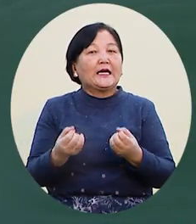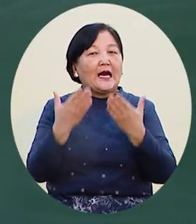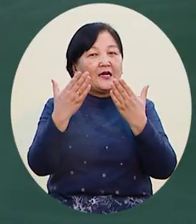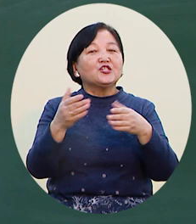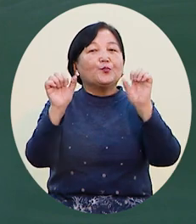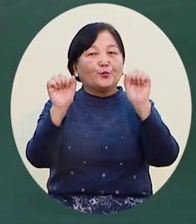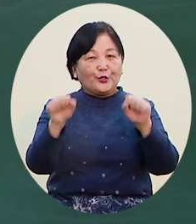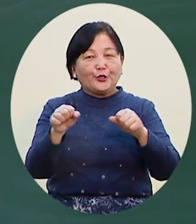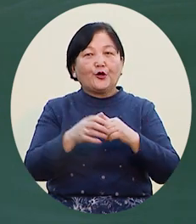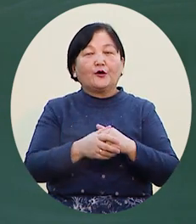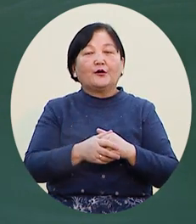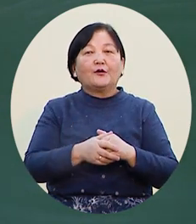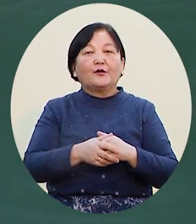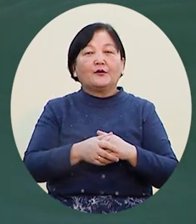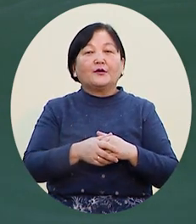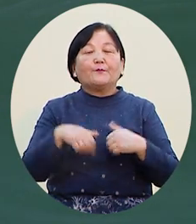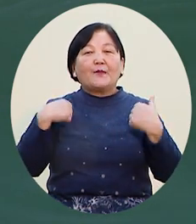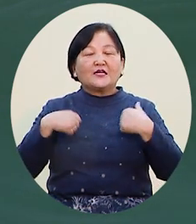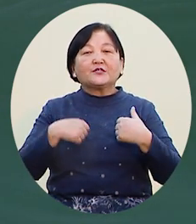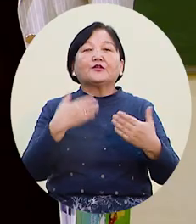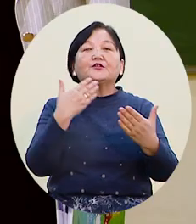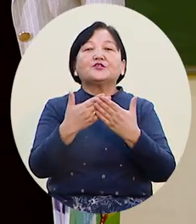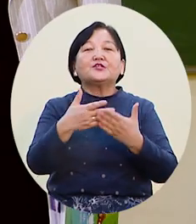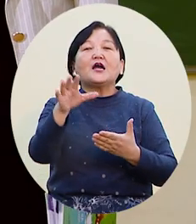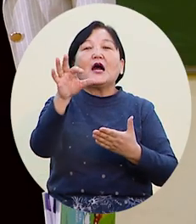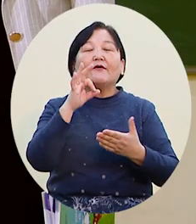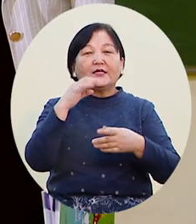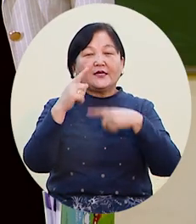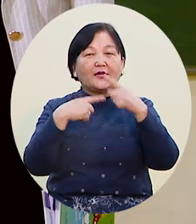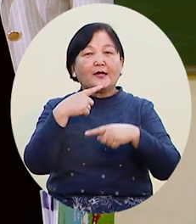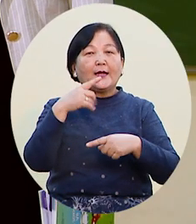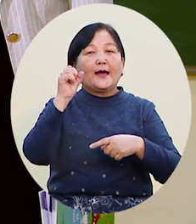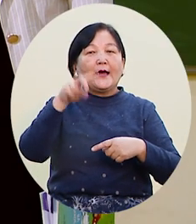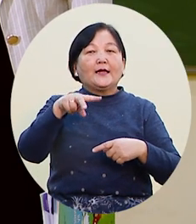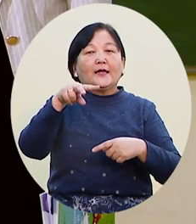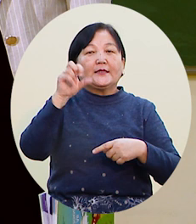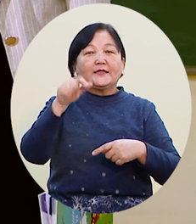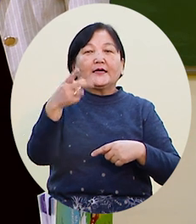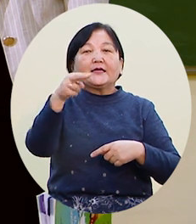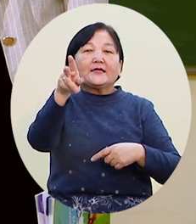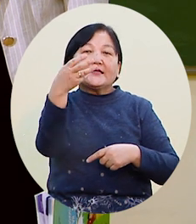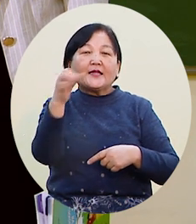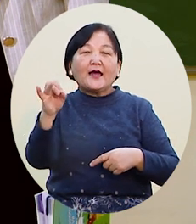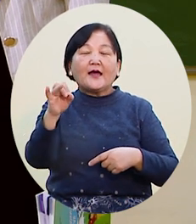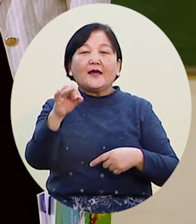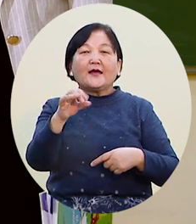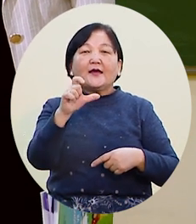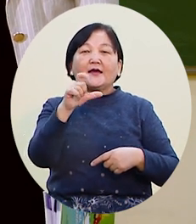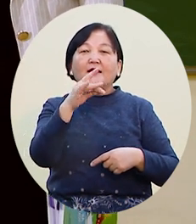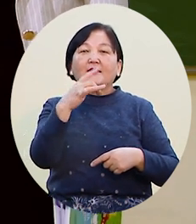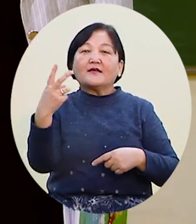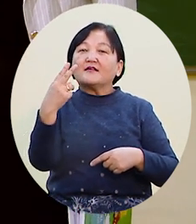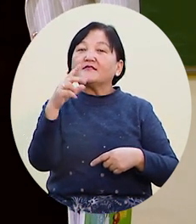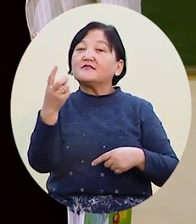болноо. За ингээд багш нь надад жишээ аваад явъя. За алагдай бол эрийн цэнт хурч эрхэм аврах боллоо гэж